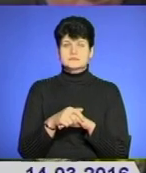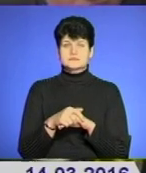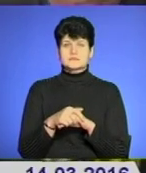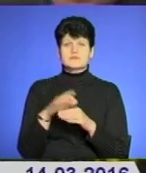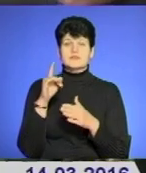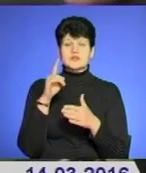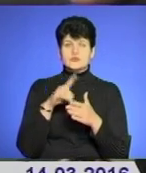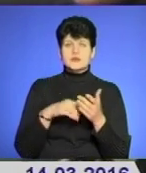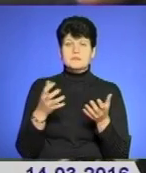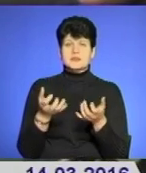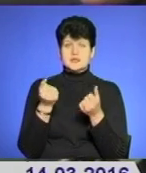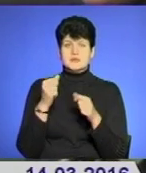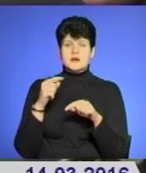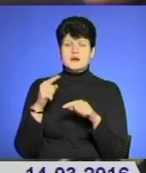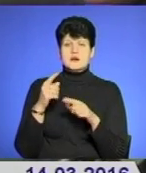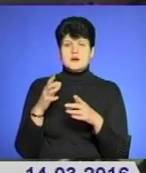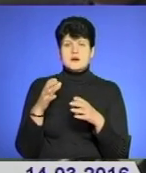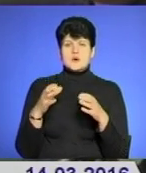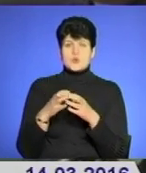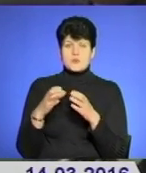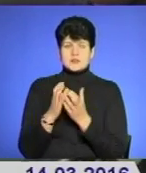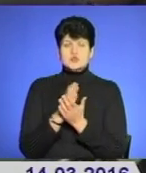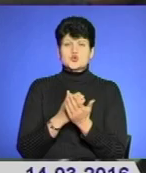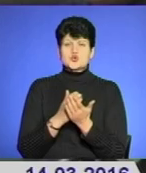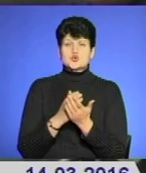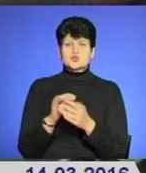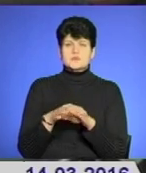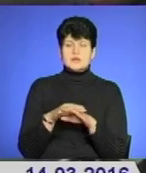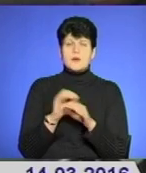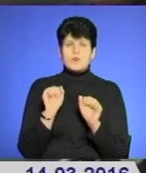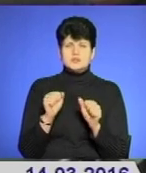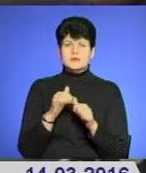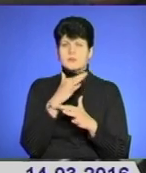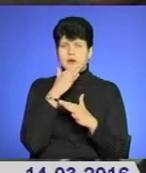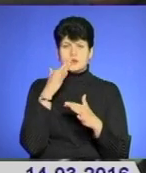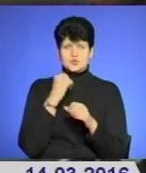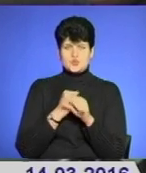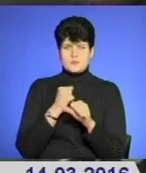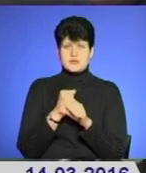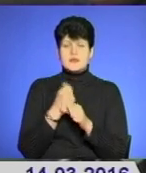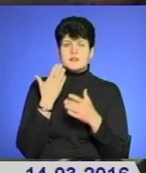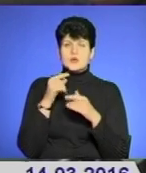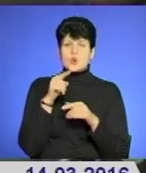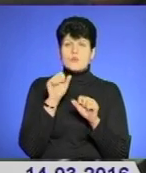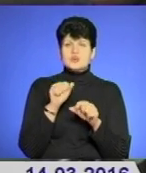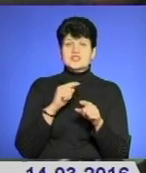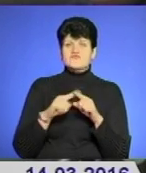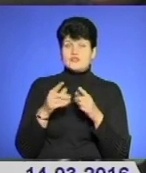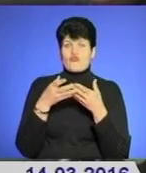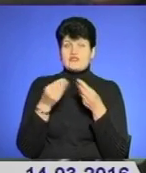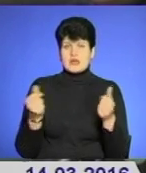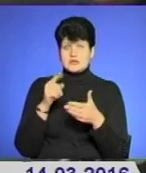Довіра и поддержка громады и общества – это надзвичайно великий ресурс, за помощью якого можно очень много сделать, але его можно очень швидко и